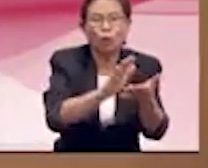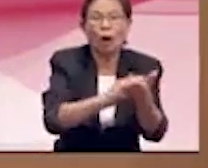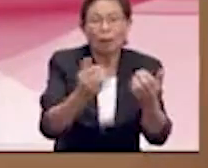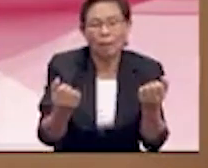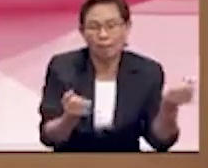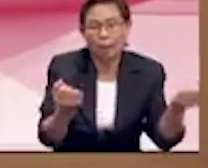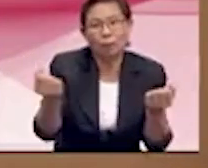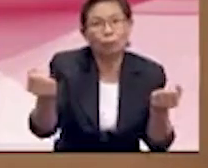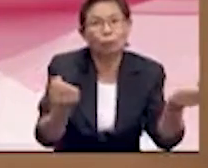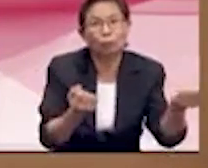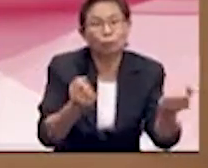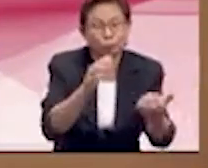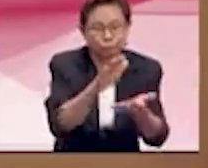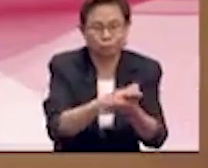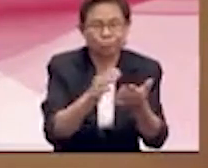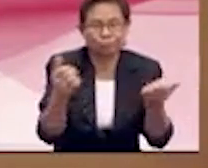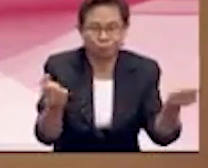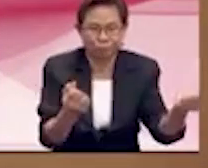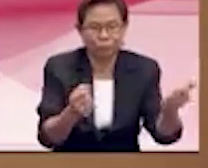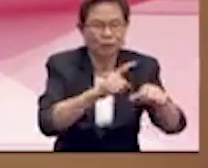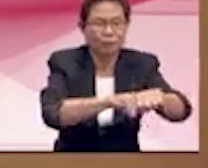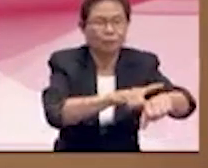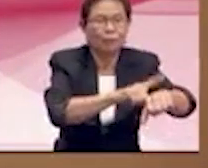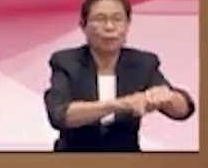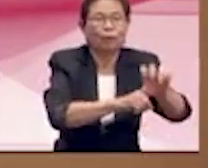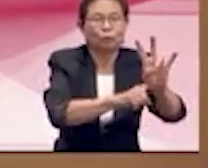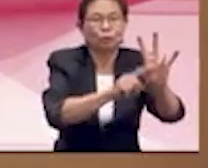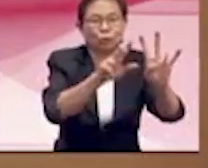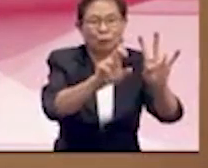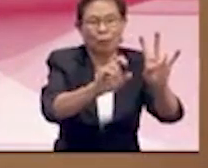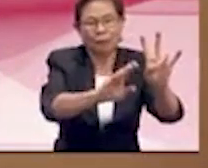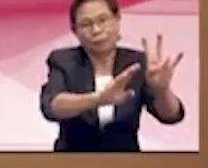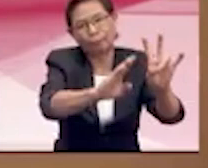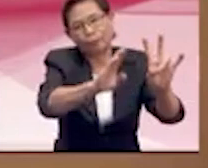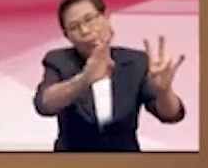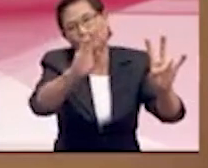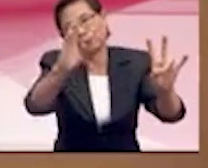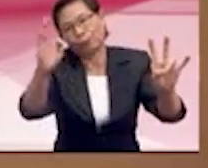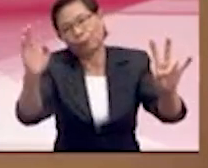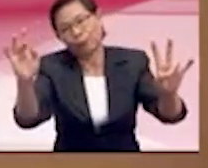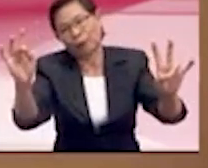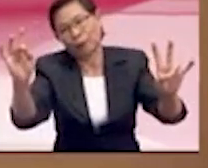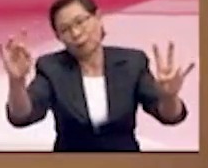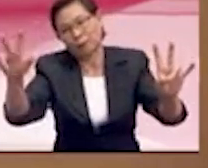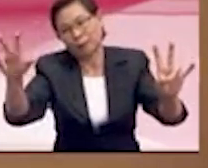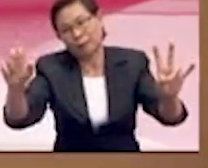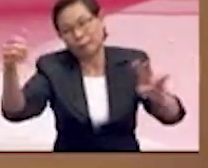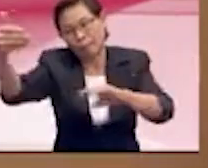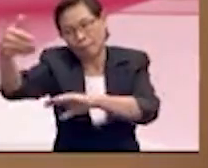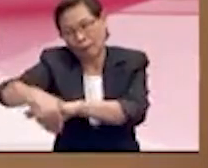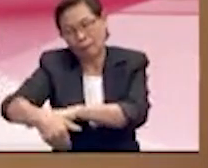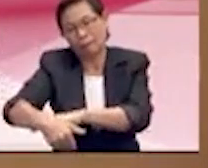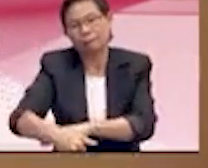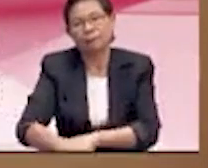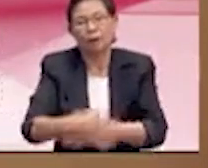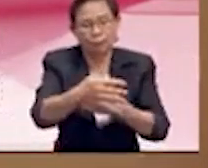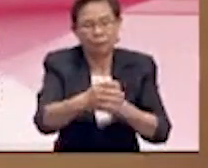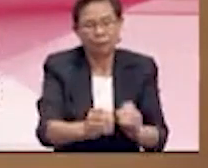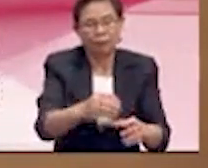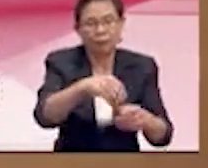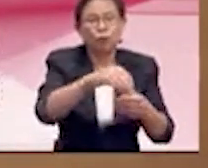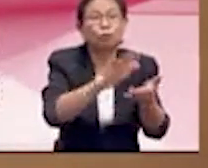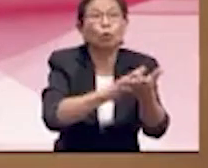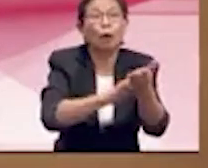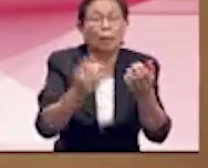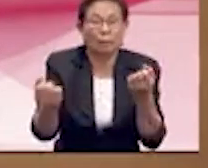memandu dari jam 7.30 pagi hingga 8.30 malam. Ini operasi pejabat dia, sekolah